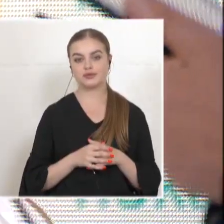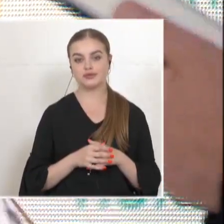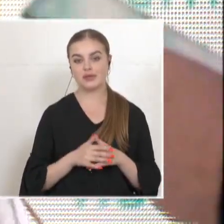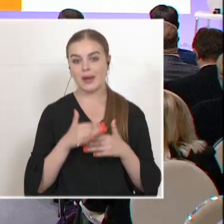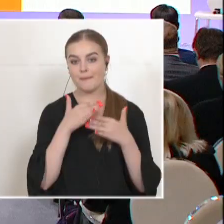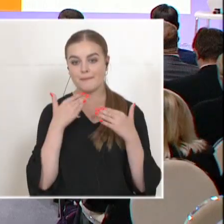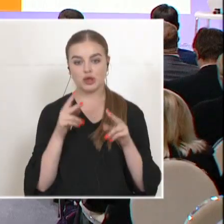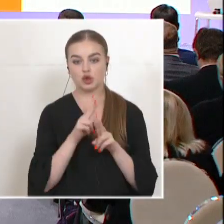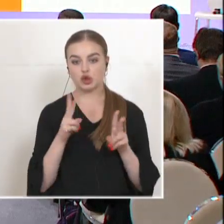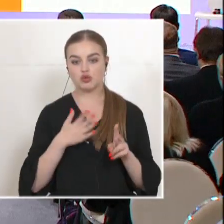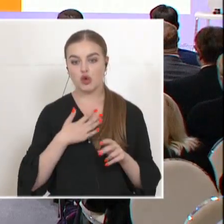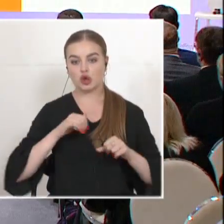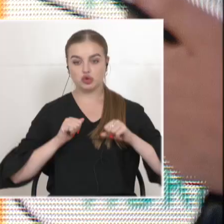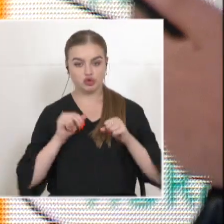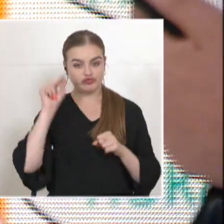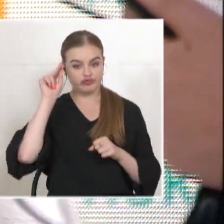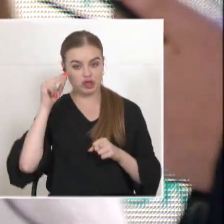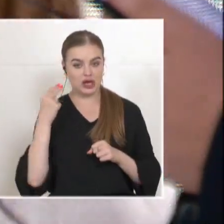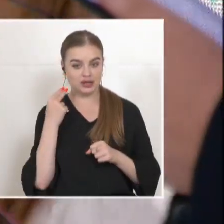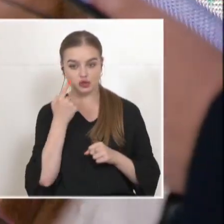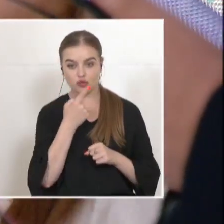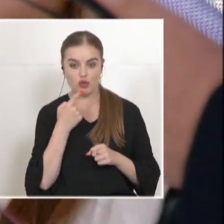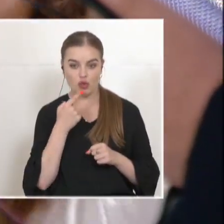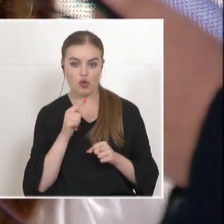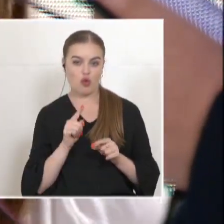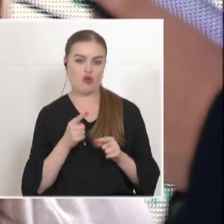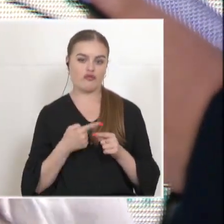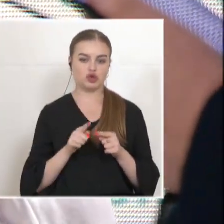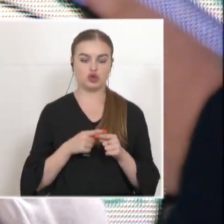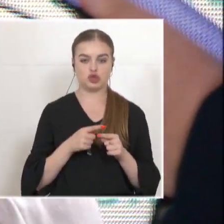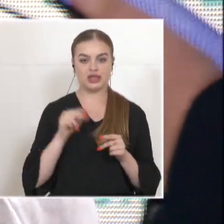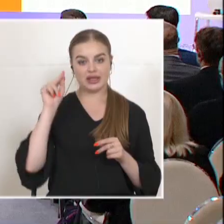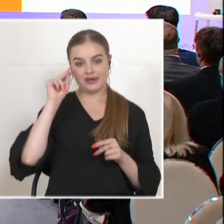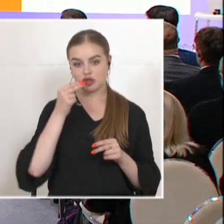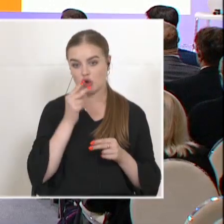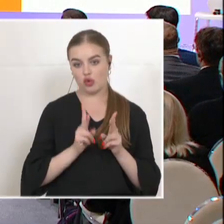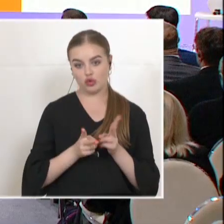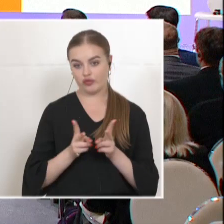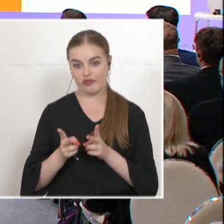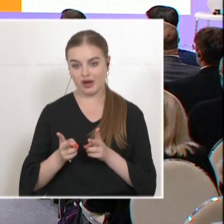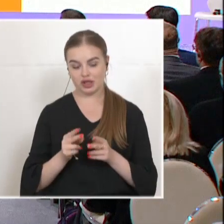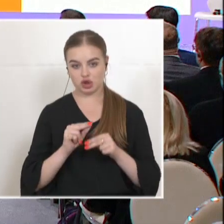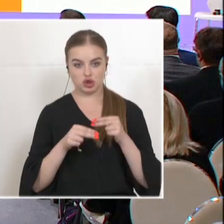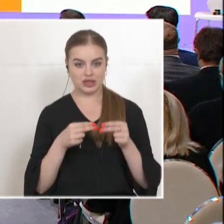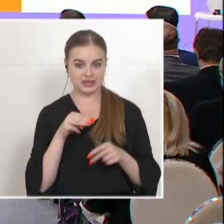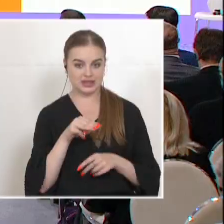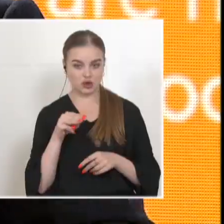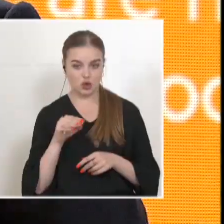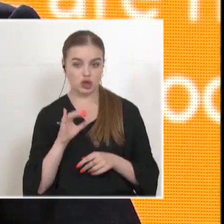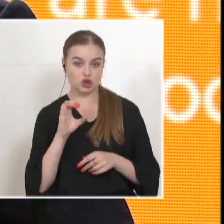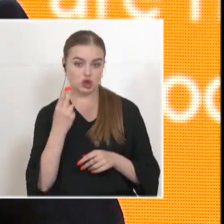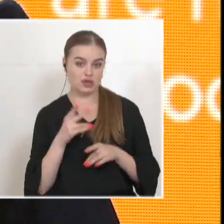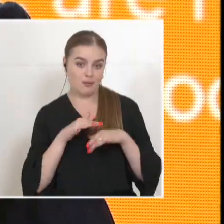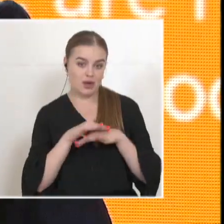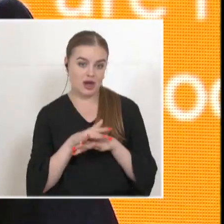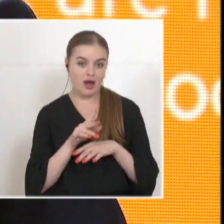Багато хто із моїх друзів вивчає англійську мову чи навчається готувати через TikTok та соціальні мережі, а хтось